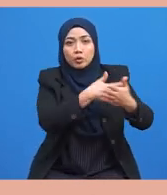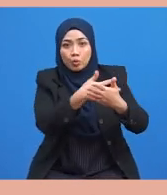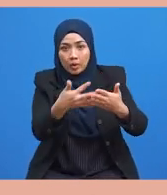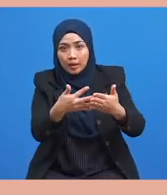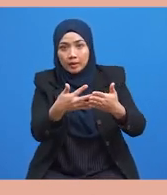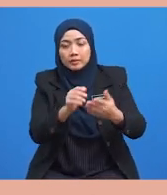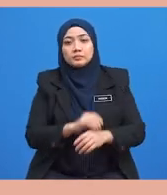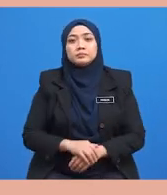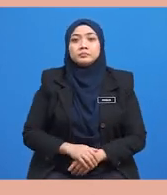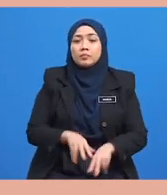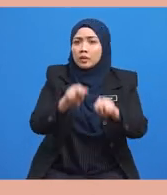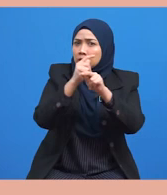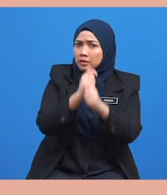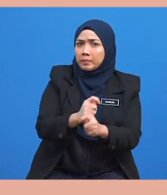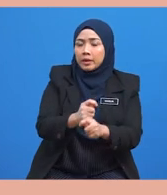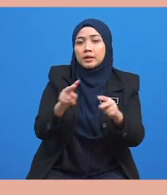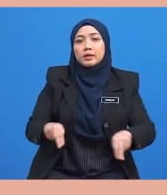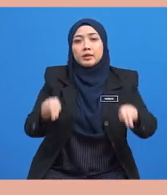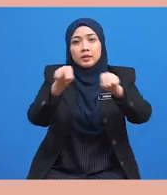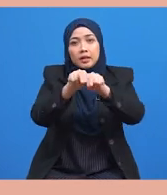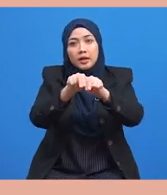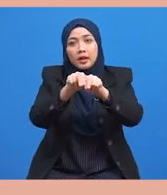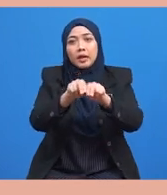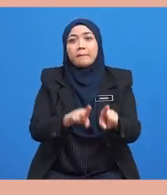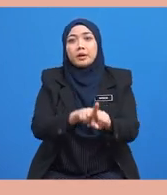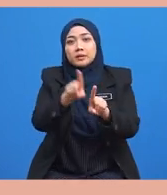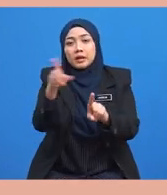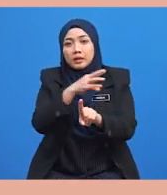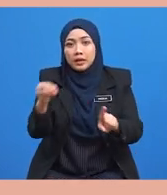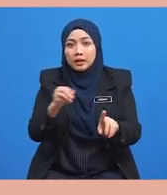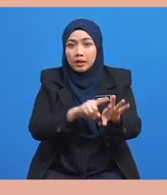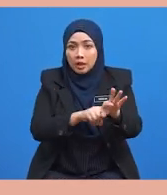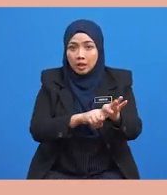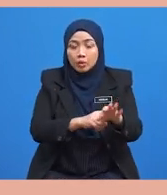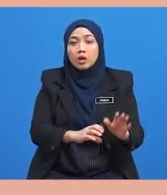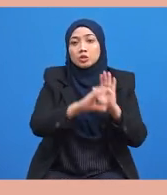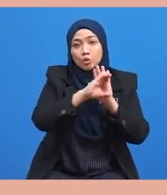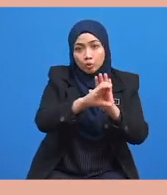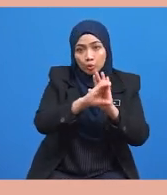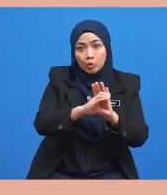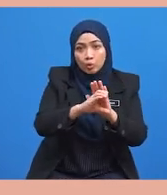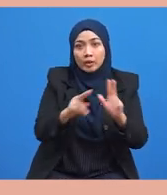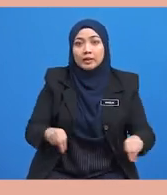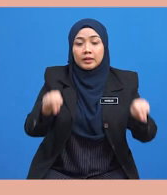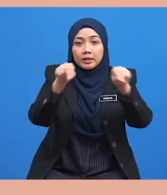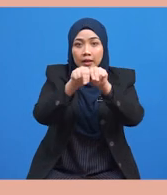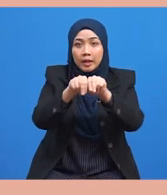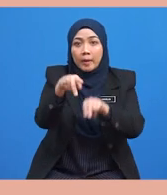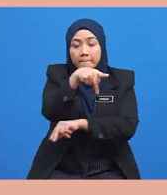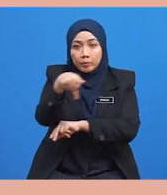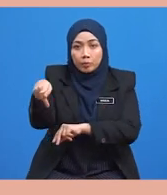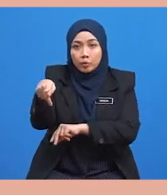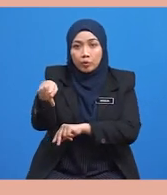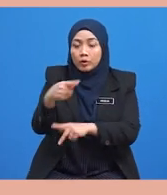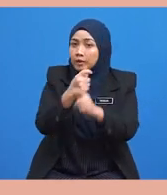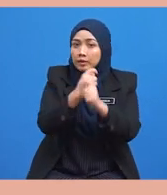Kedua, tetapkan nilai batang dan daun. Sebagai contohnya, nilai puluh ditetapkan